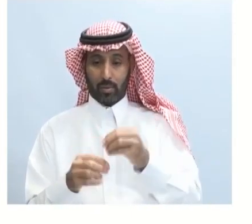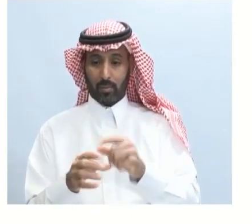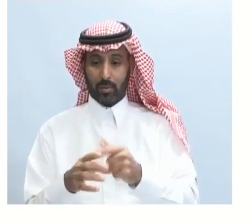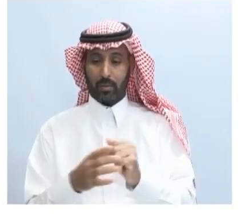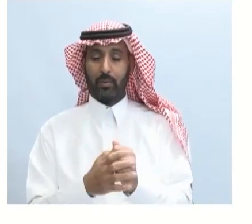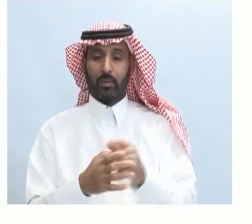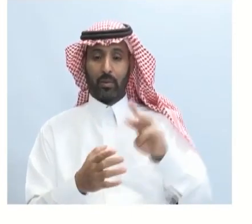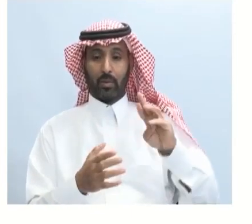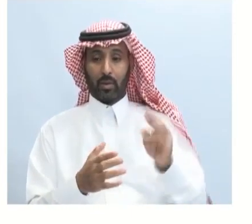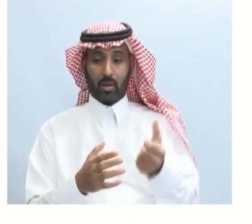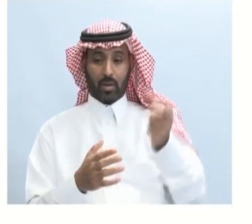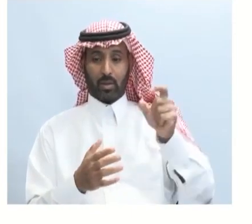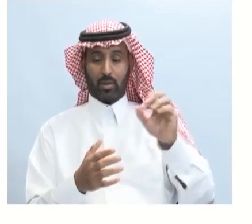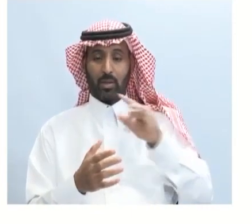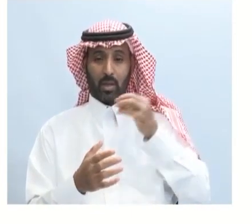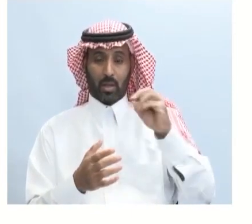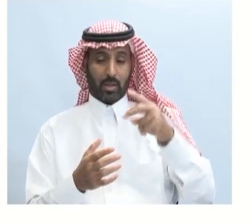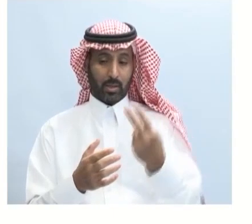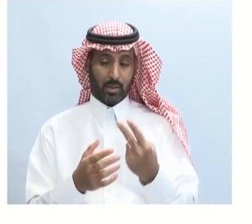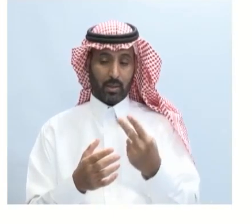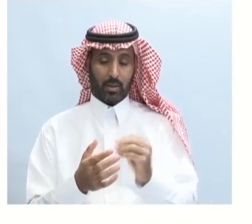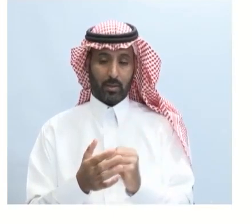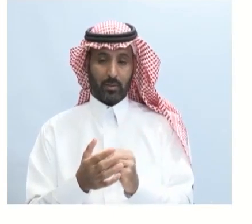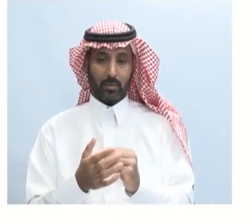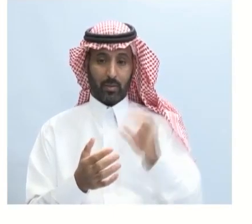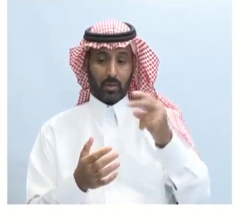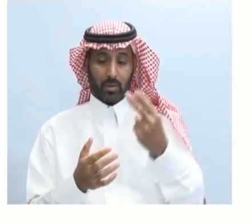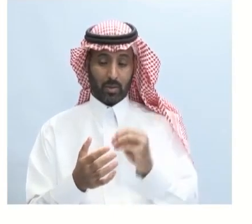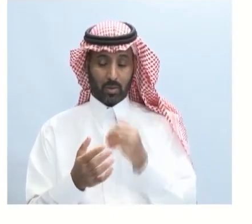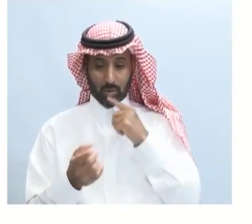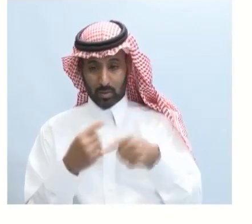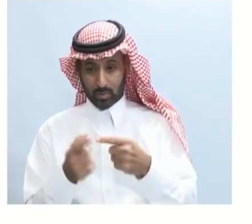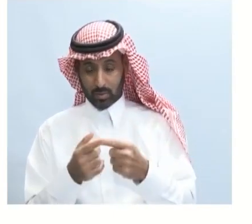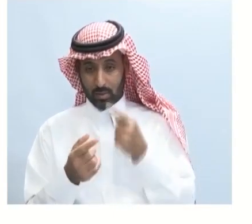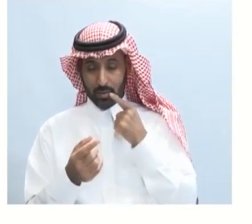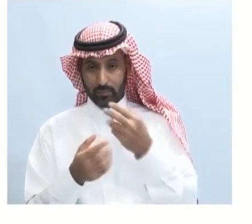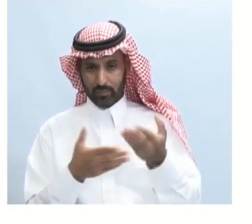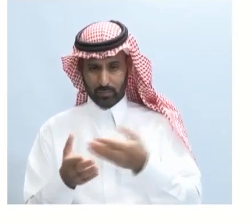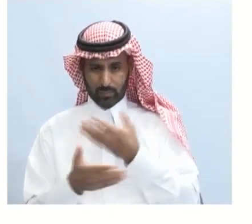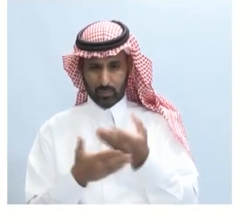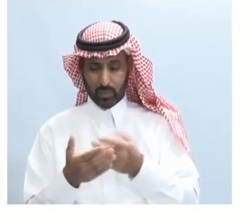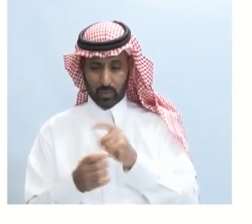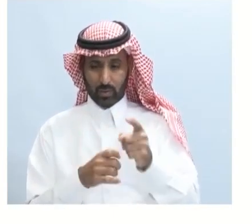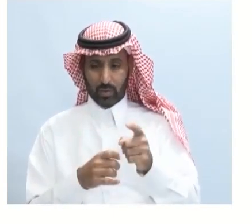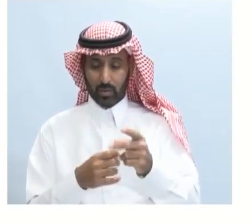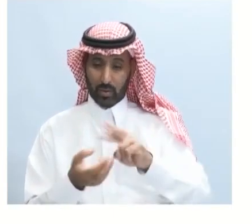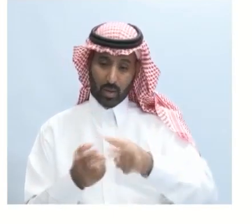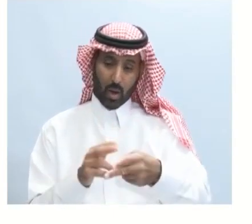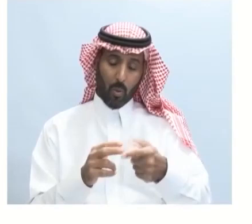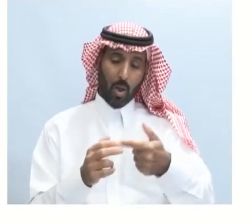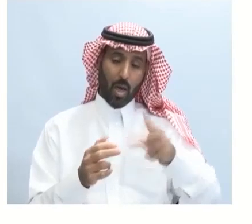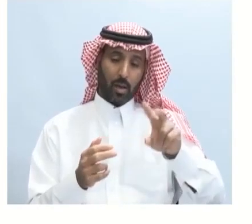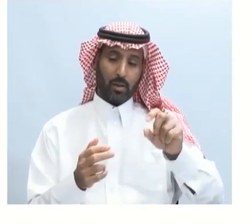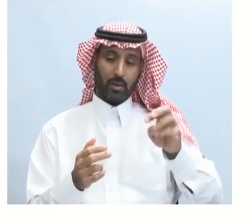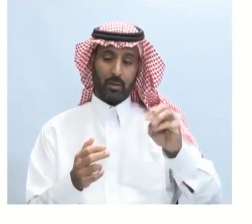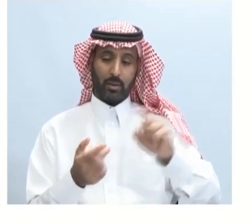ثاني اكسيد الكربون عند تحضير الالدهيد الاستمرار كذلك في الاكسده يتحول الالدهيد الى